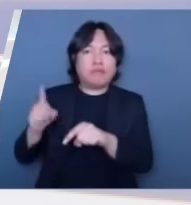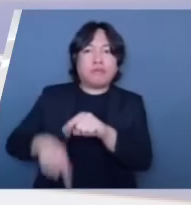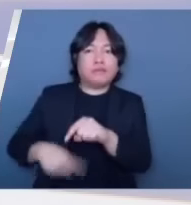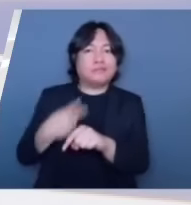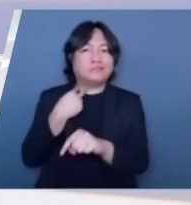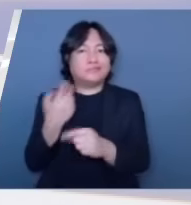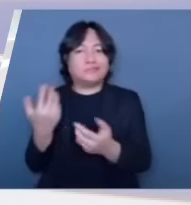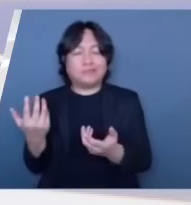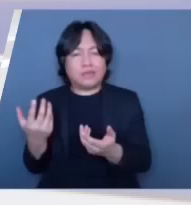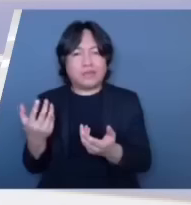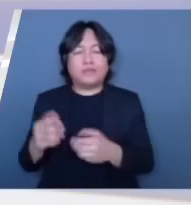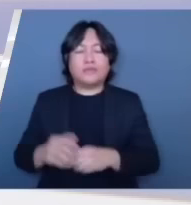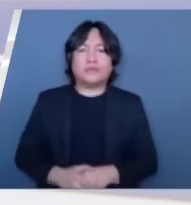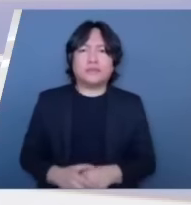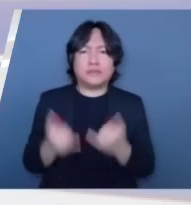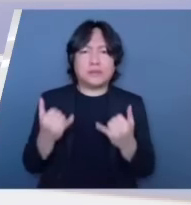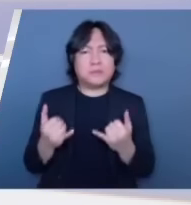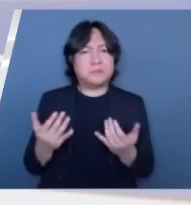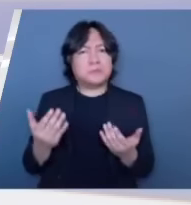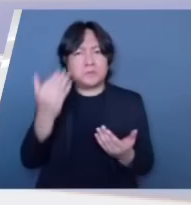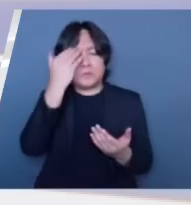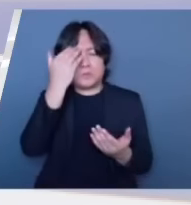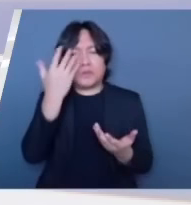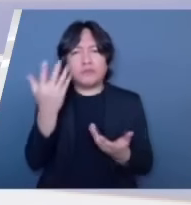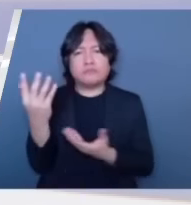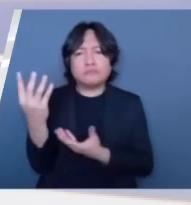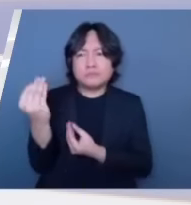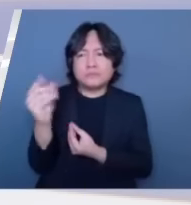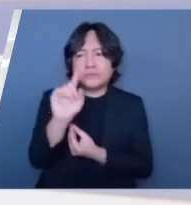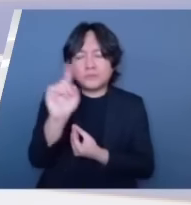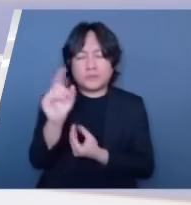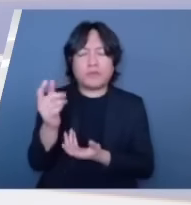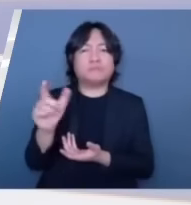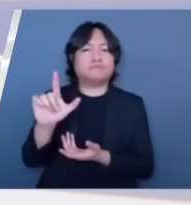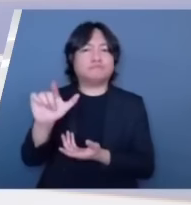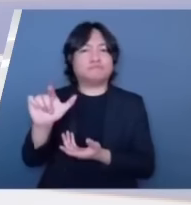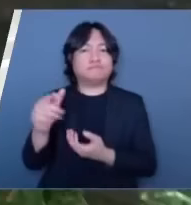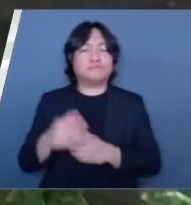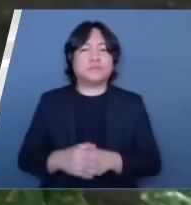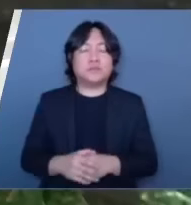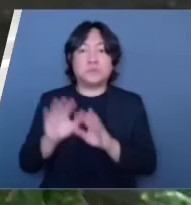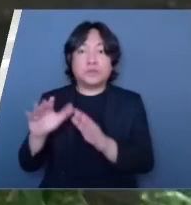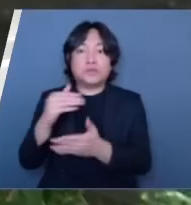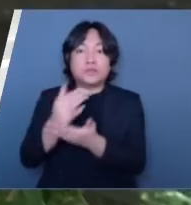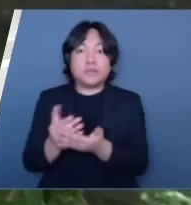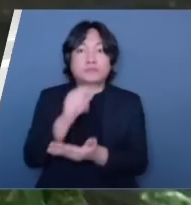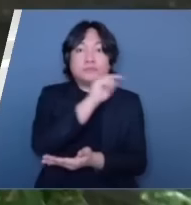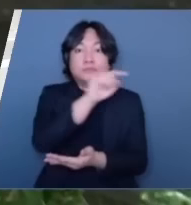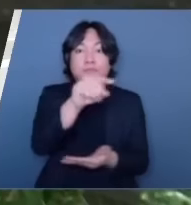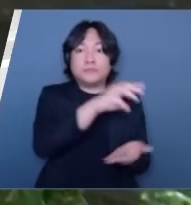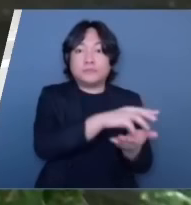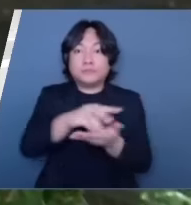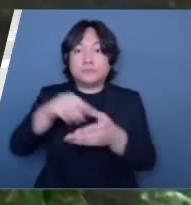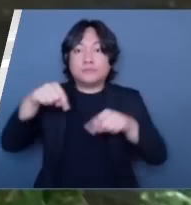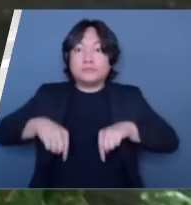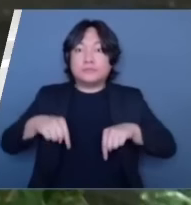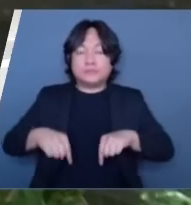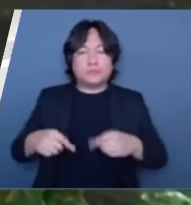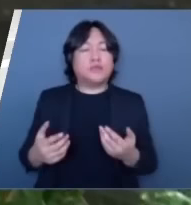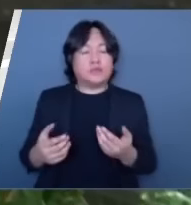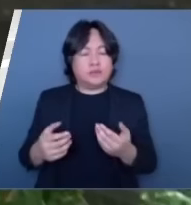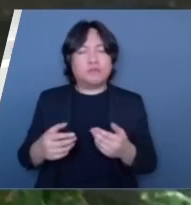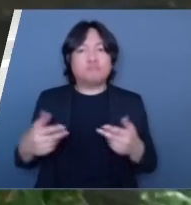ay patuloy pa nating inaalam yung pinakahuling update tungkol doon, pero sa ibang bayan naman o sa ibang bahagi katulad dito sa kasiguran ay nadaraanan ng